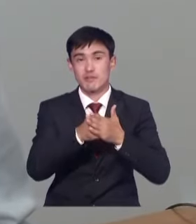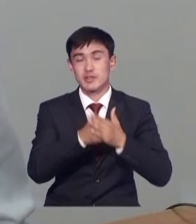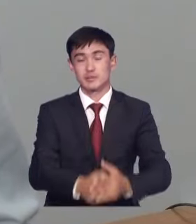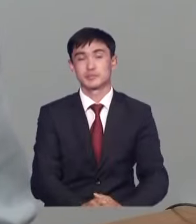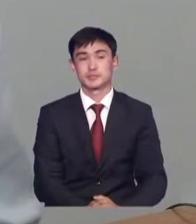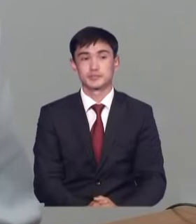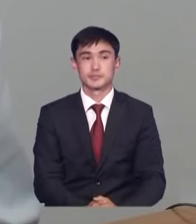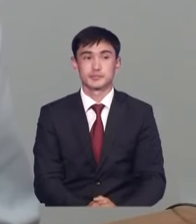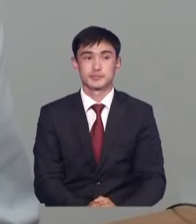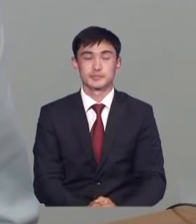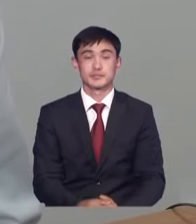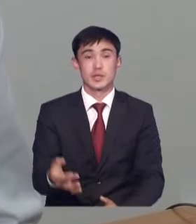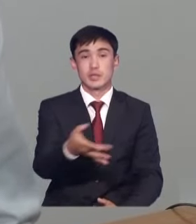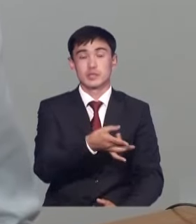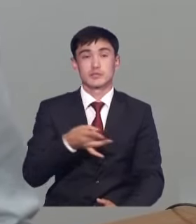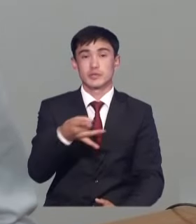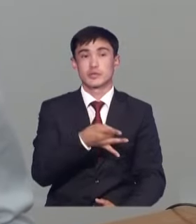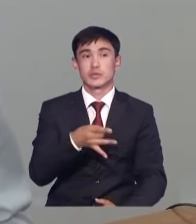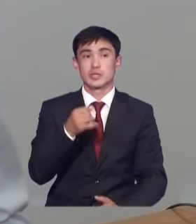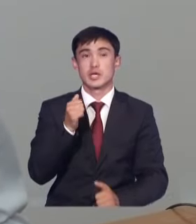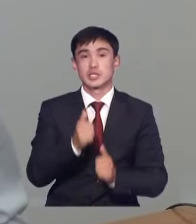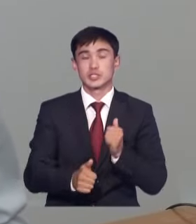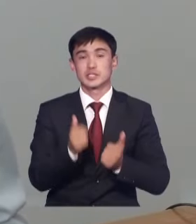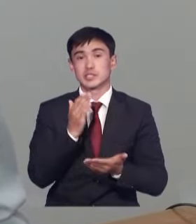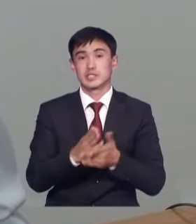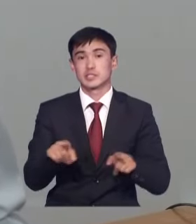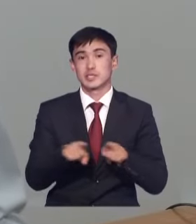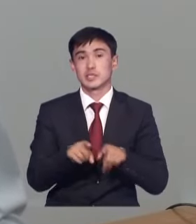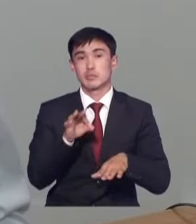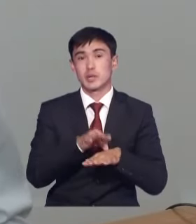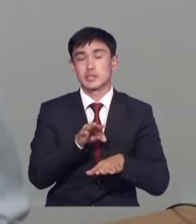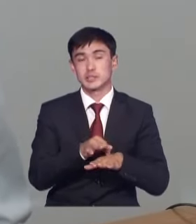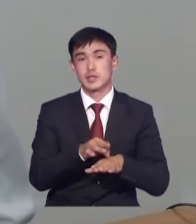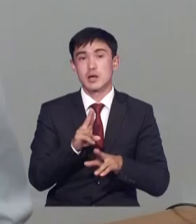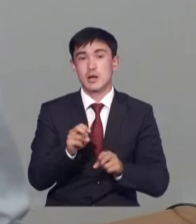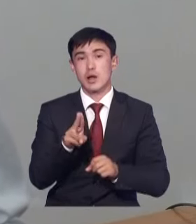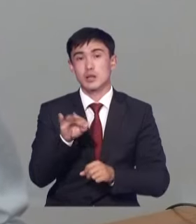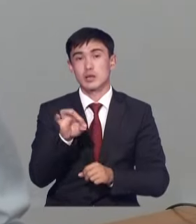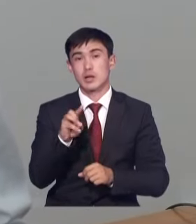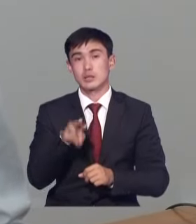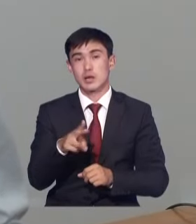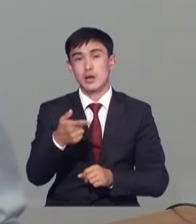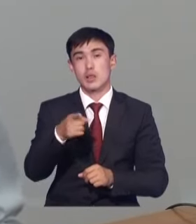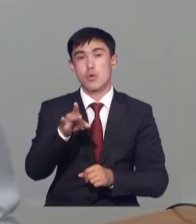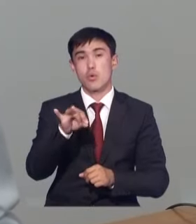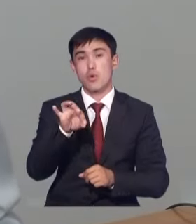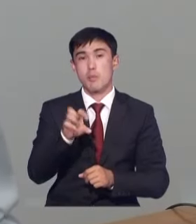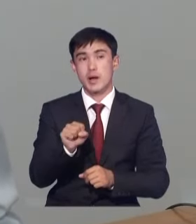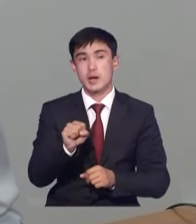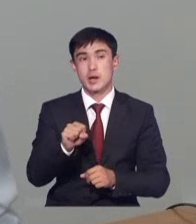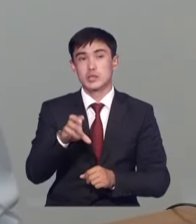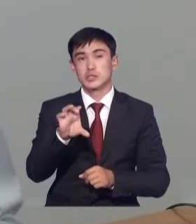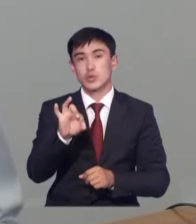Для нашего региона часто встречаются такие патологии, как катаракта, глаукома,